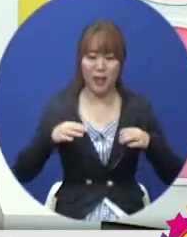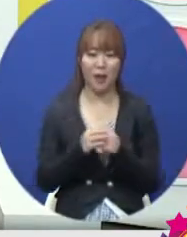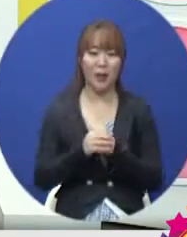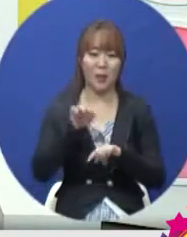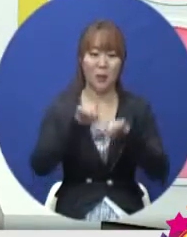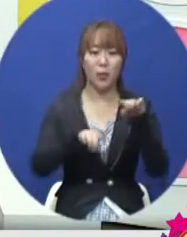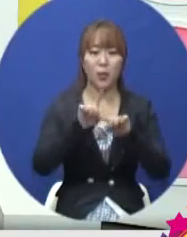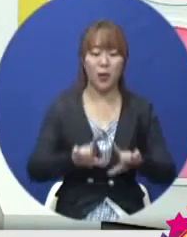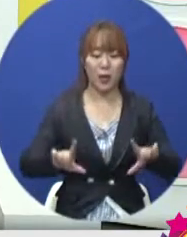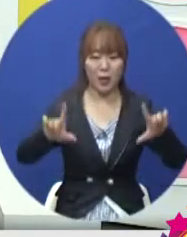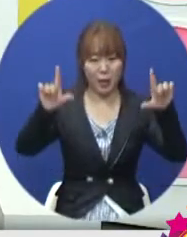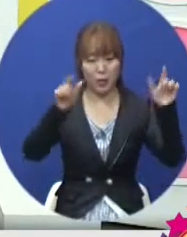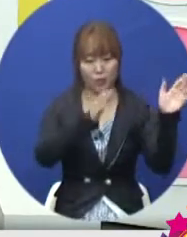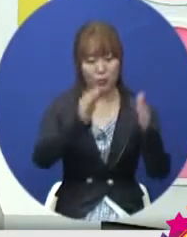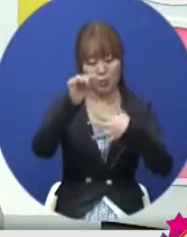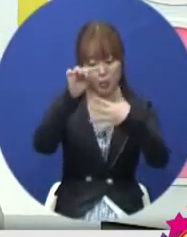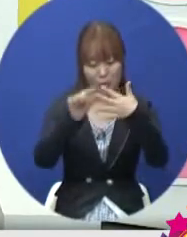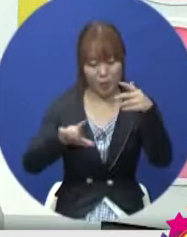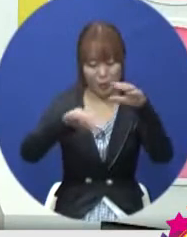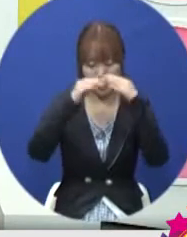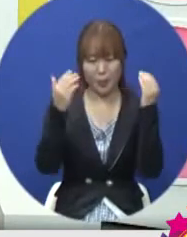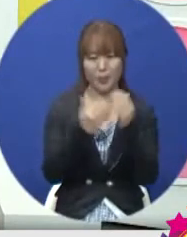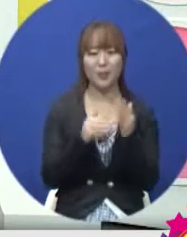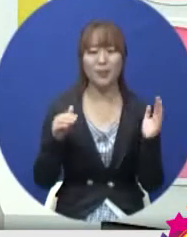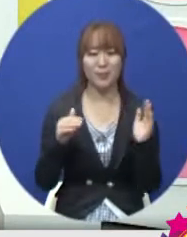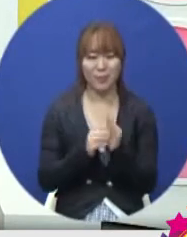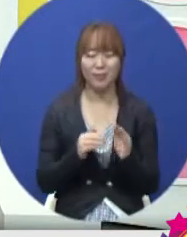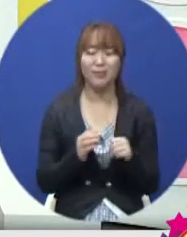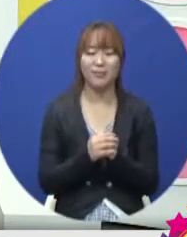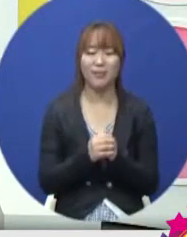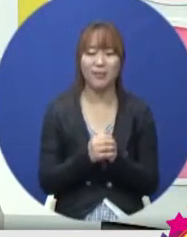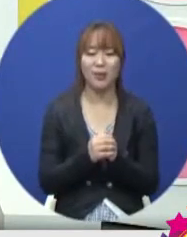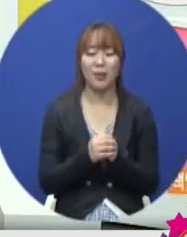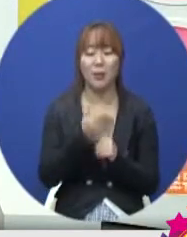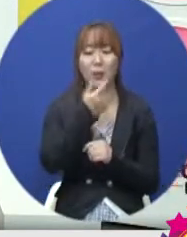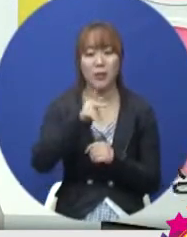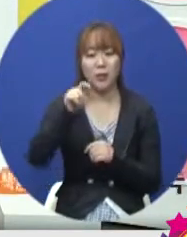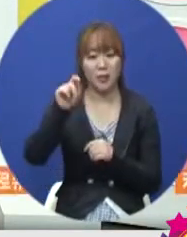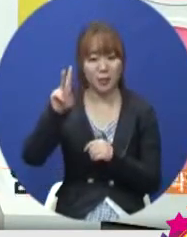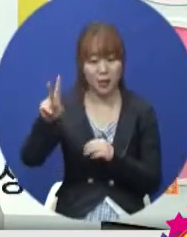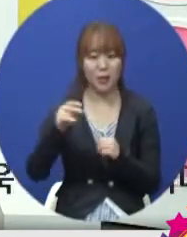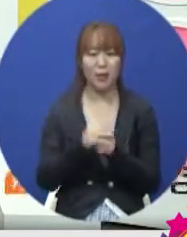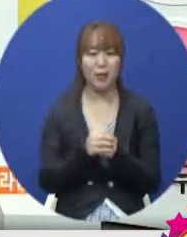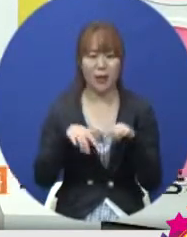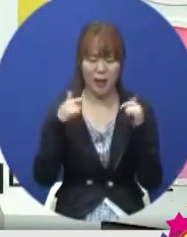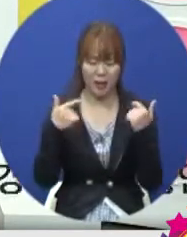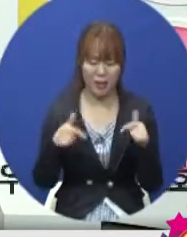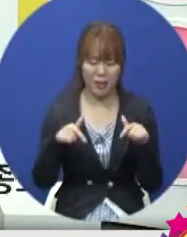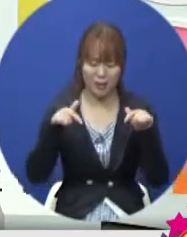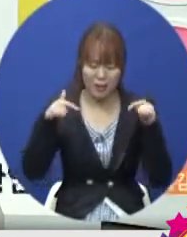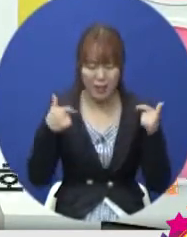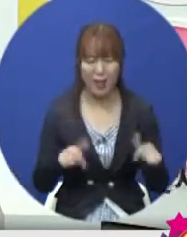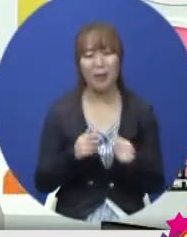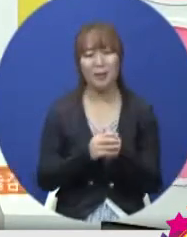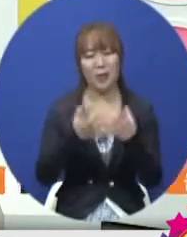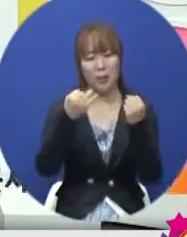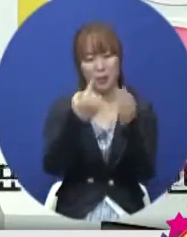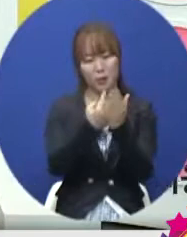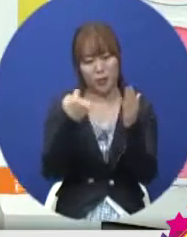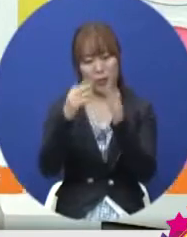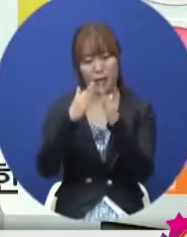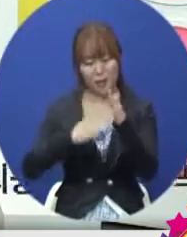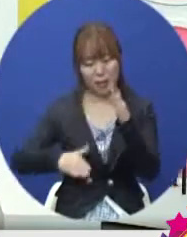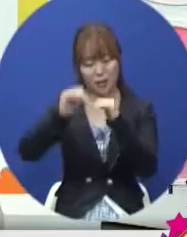노래자랑 네. 목요일에 준비한 순서는 네. 여기까지였습니다. 네. 복지TV는요. 네. 항상 언제나 많은